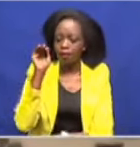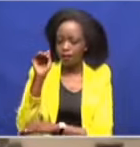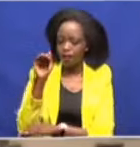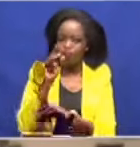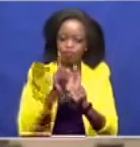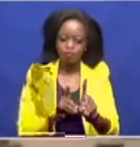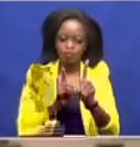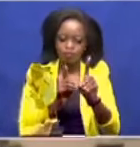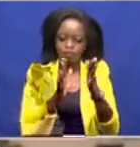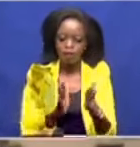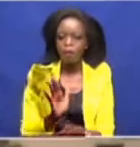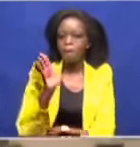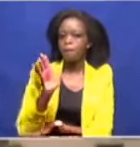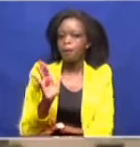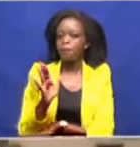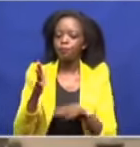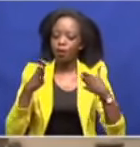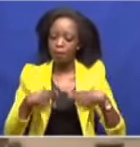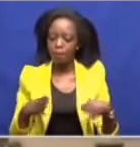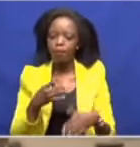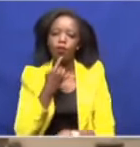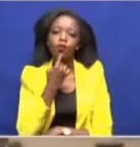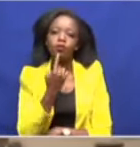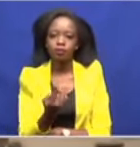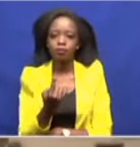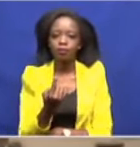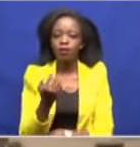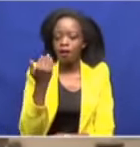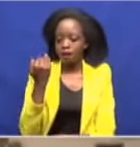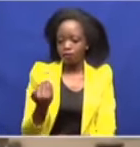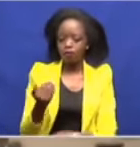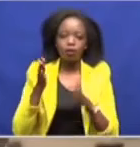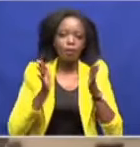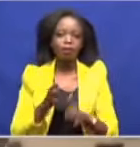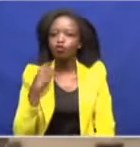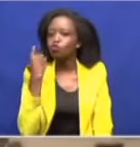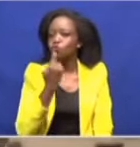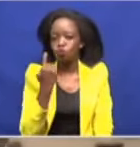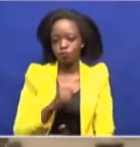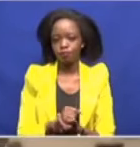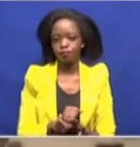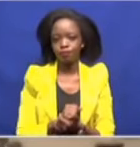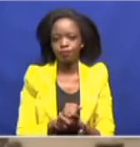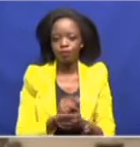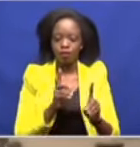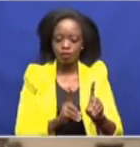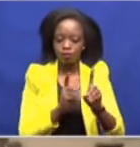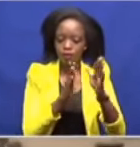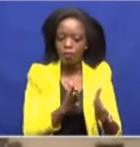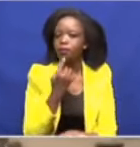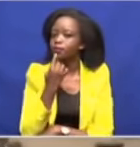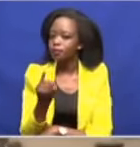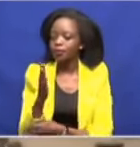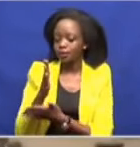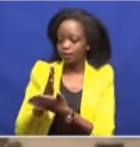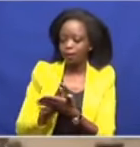wafuasi wake, "Watu wanasema mwana wa mtu ni nani?" Wakasema,